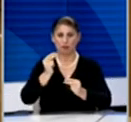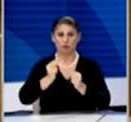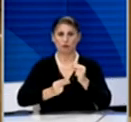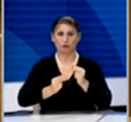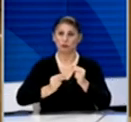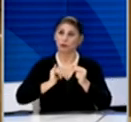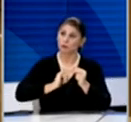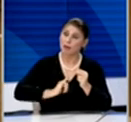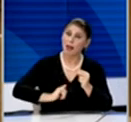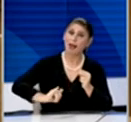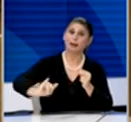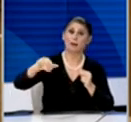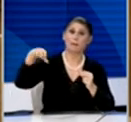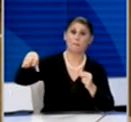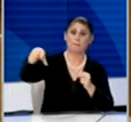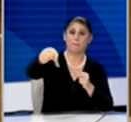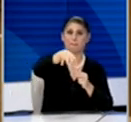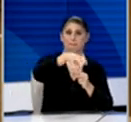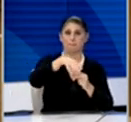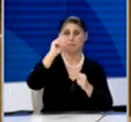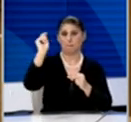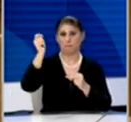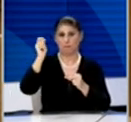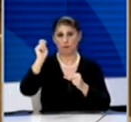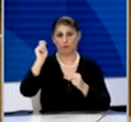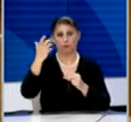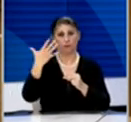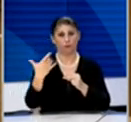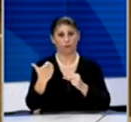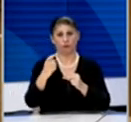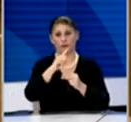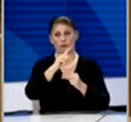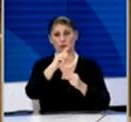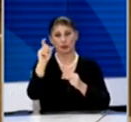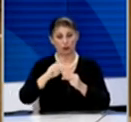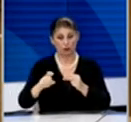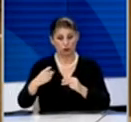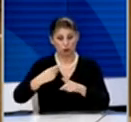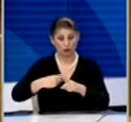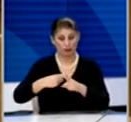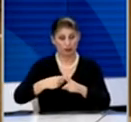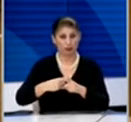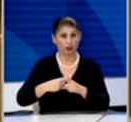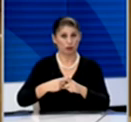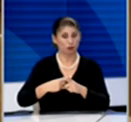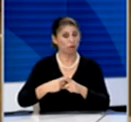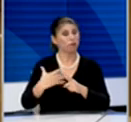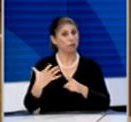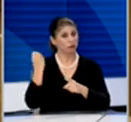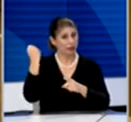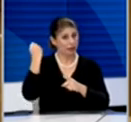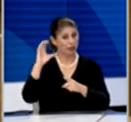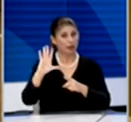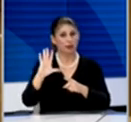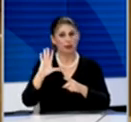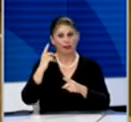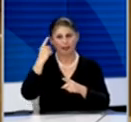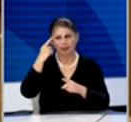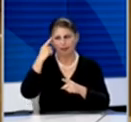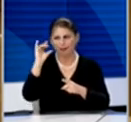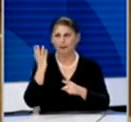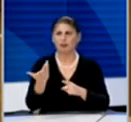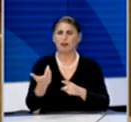ακριτών οι πολιτικοί οι θύνι που έχουν ζωές τις ζωές των ελων στα χέρια τους αρνούνται να κατανοήσουν τις δύσκολες